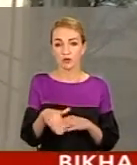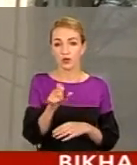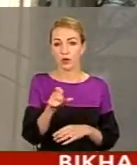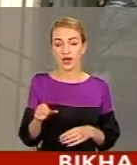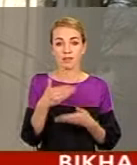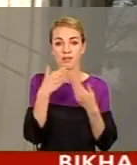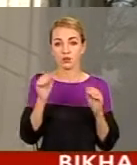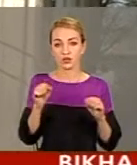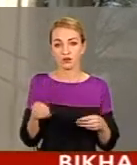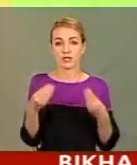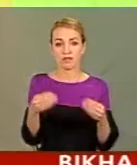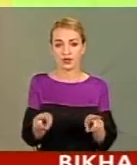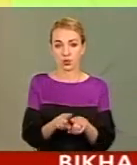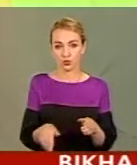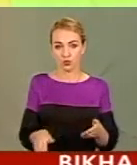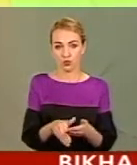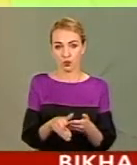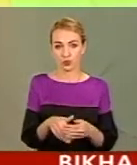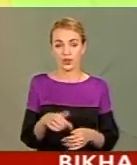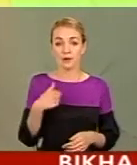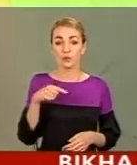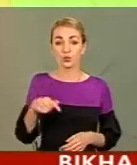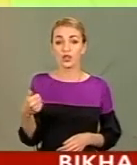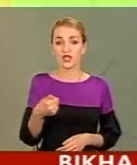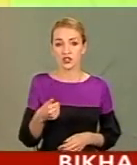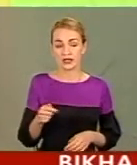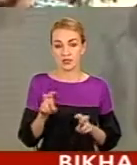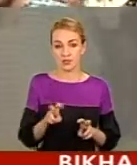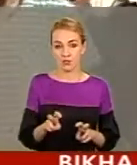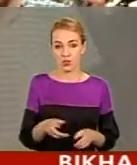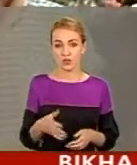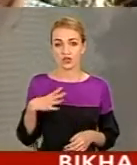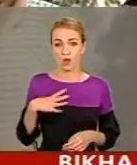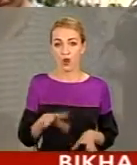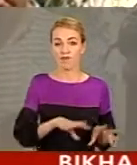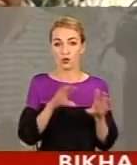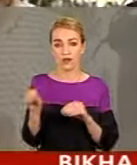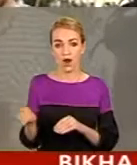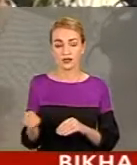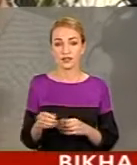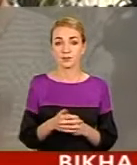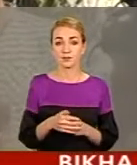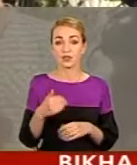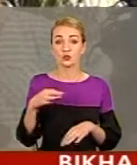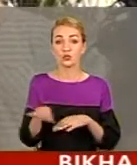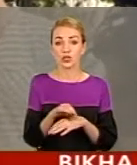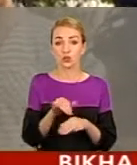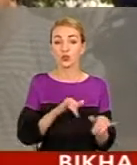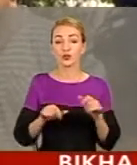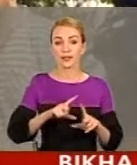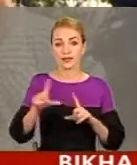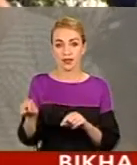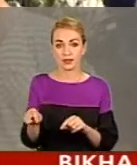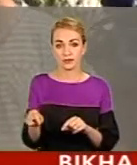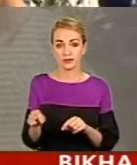немає можливості надавати таку допомогу. Ми тут тиждень сидимо і чекаємо на евакуацію. Мені з дружиною просто їхати куди? Зараз ми